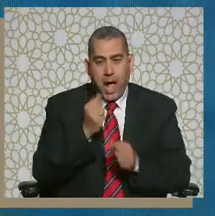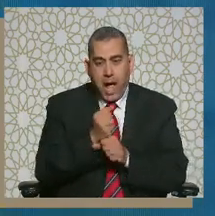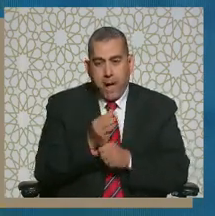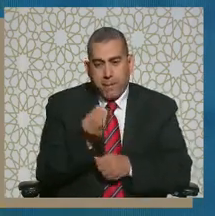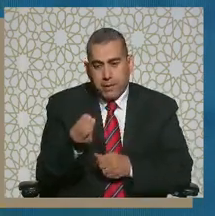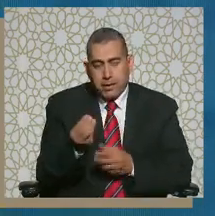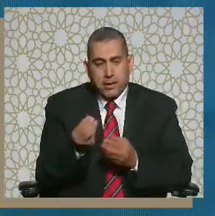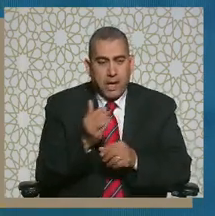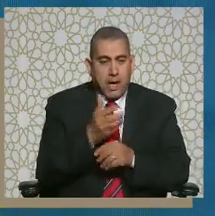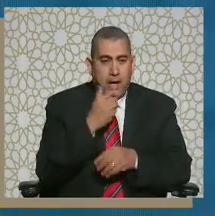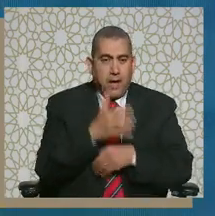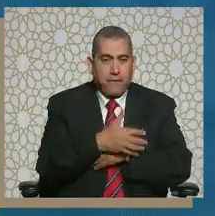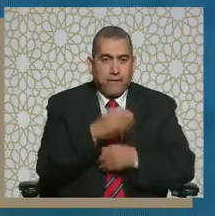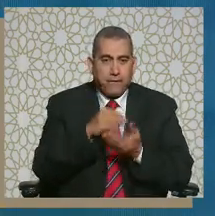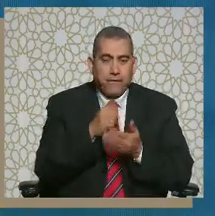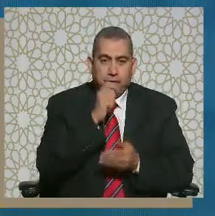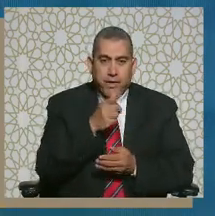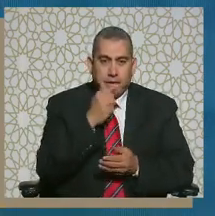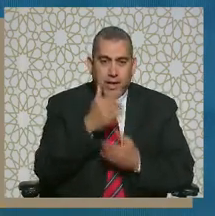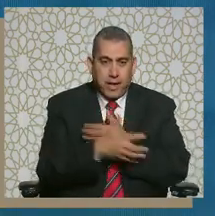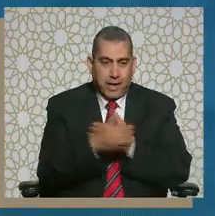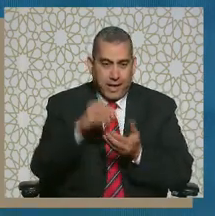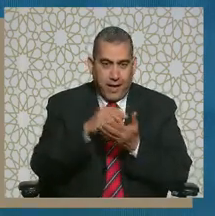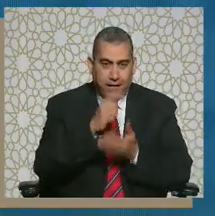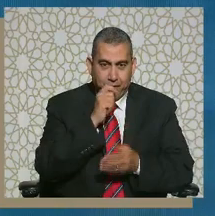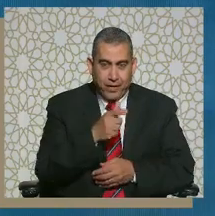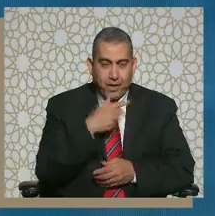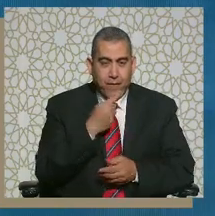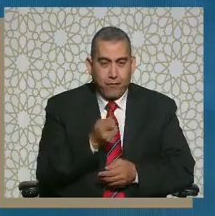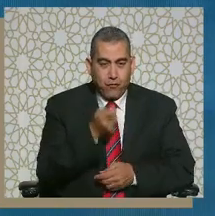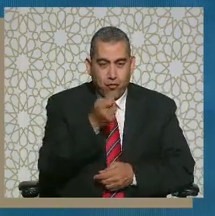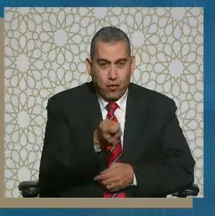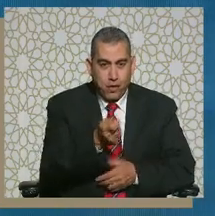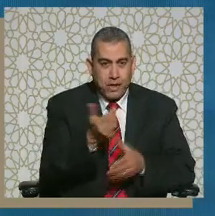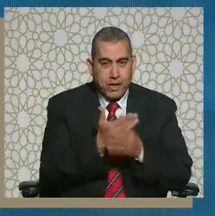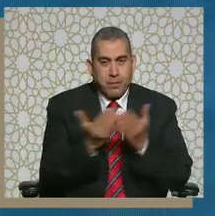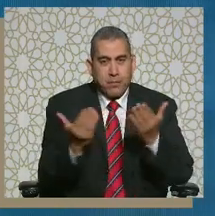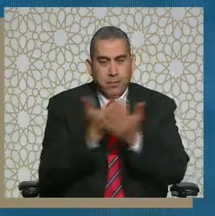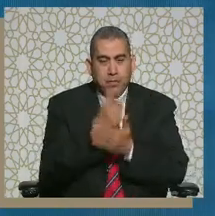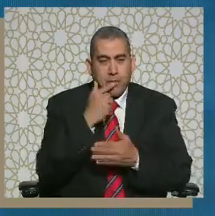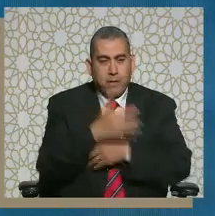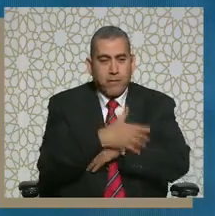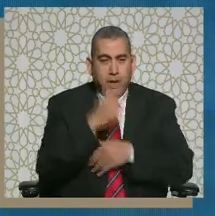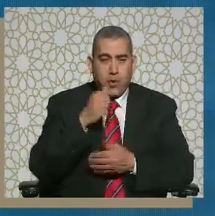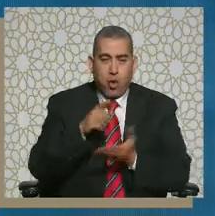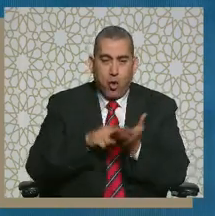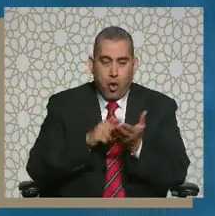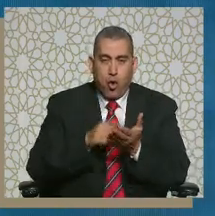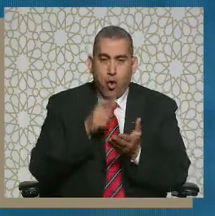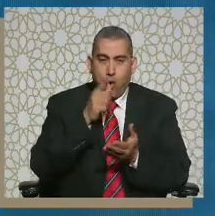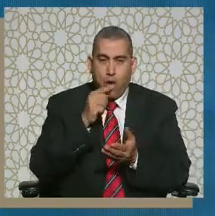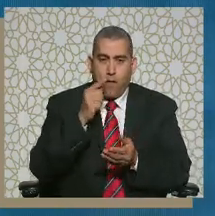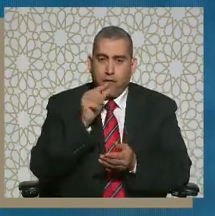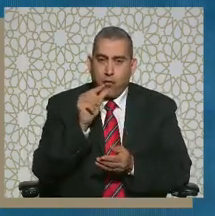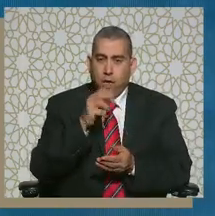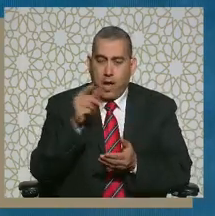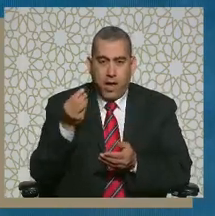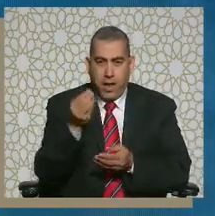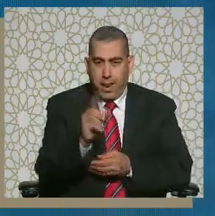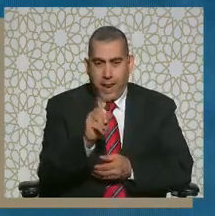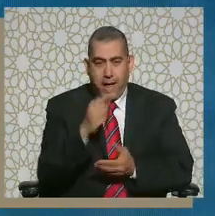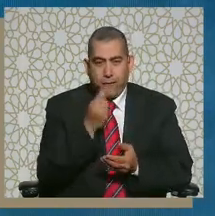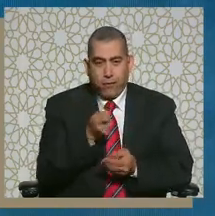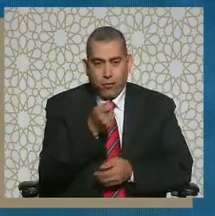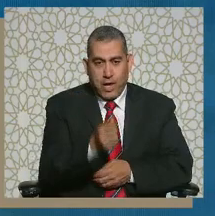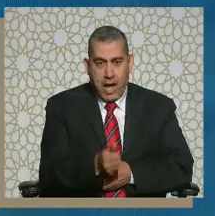بنعمل في زكاه الفطر احنا خرجنا زكاه الفطر مال عشان ده انفع للفقير في الوقت ده فاحنا عايزين نعمل